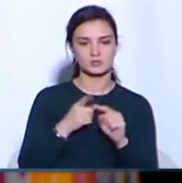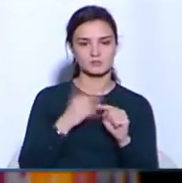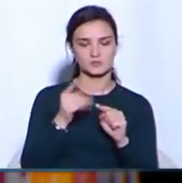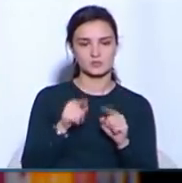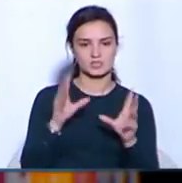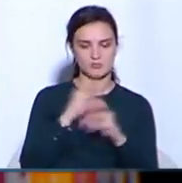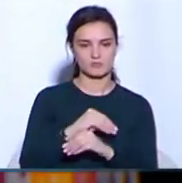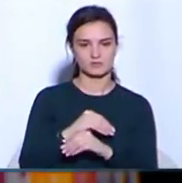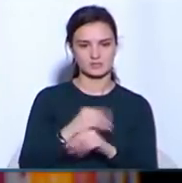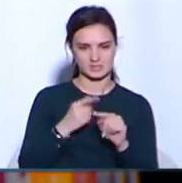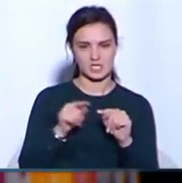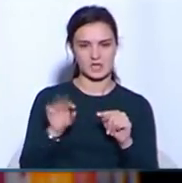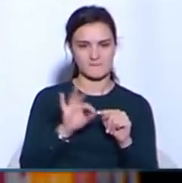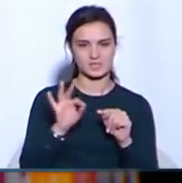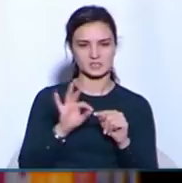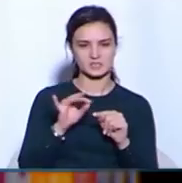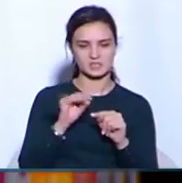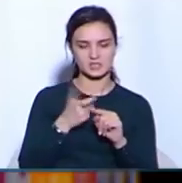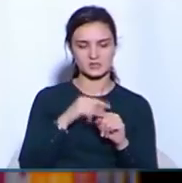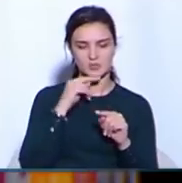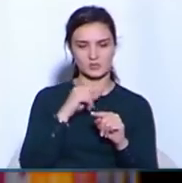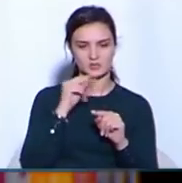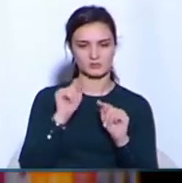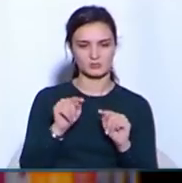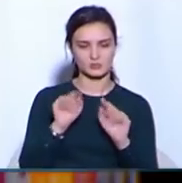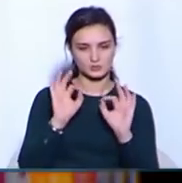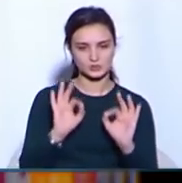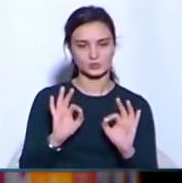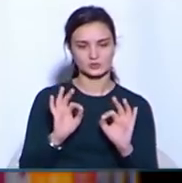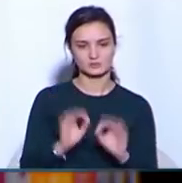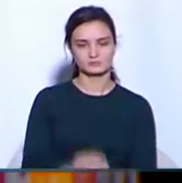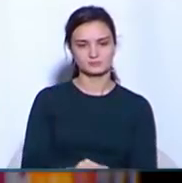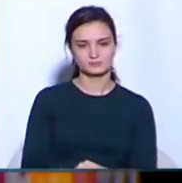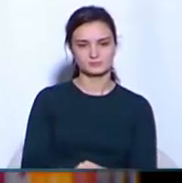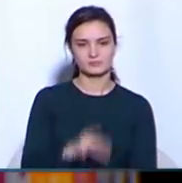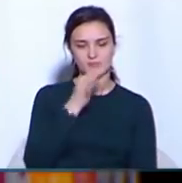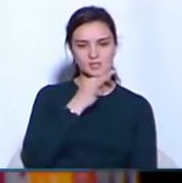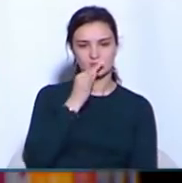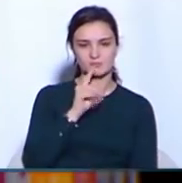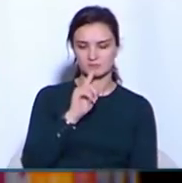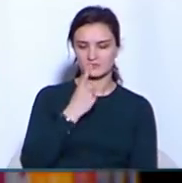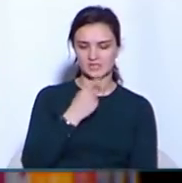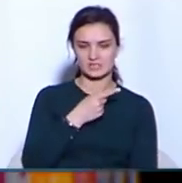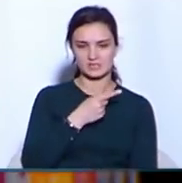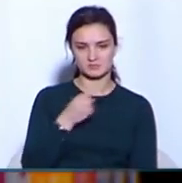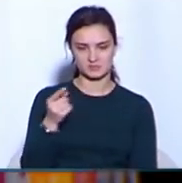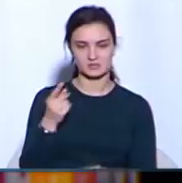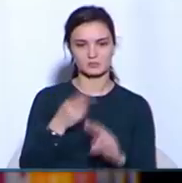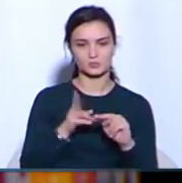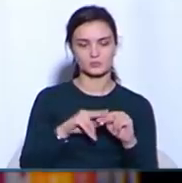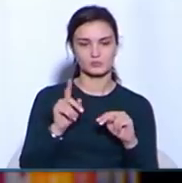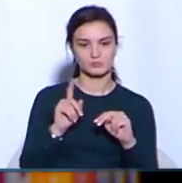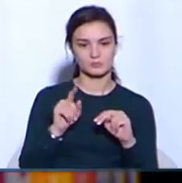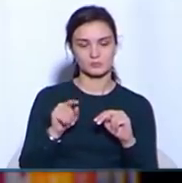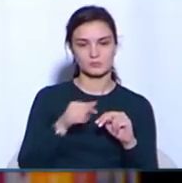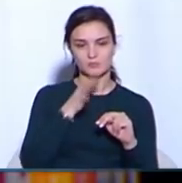რომ ეს გამოვიდეს. აი ამაზე მუშაობა ძალიან მნიშვნელოვანია სწორედ აი ამ ადრეო პირველივე წლების მანძილზე, იმიტომ რომ ერთის